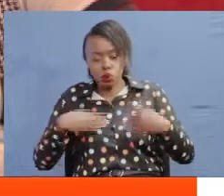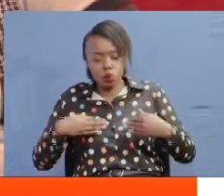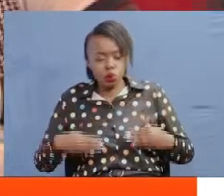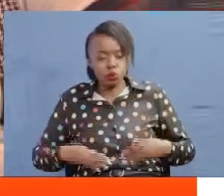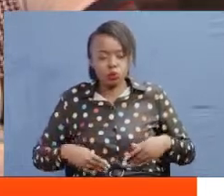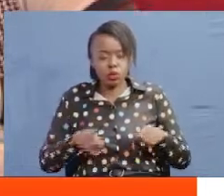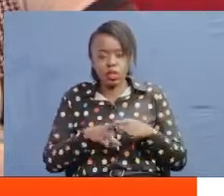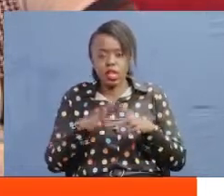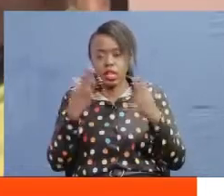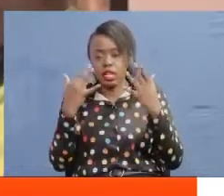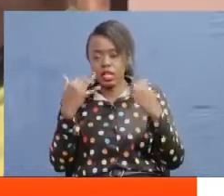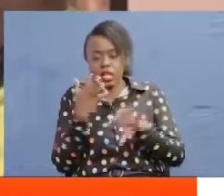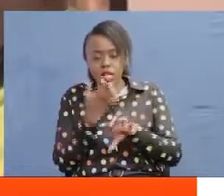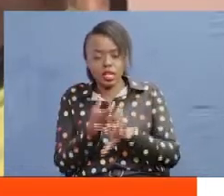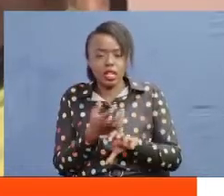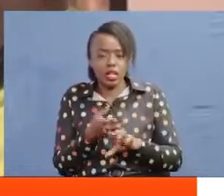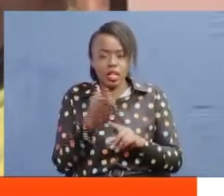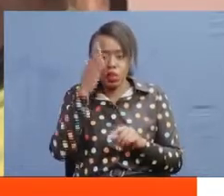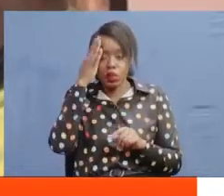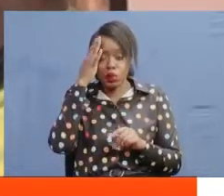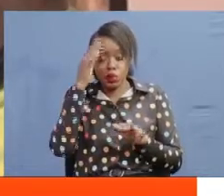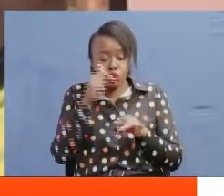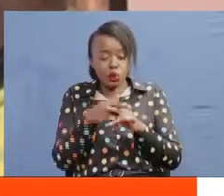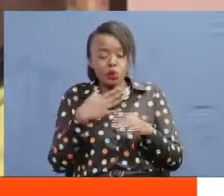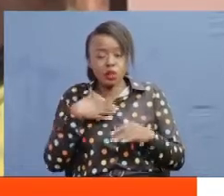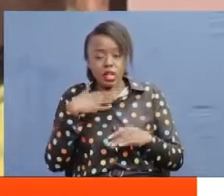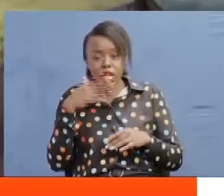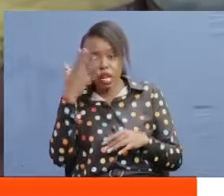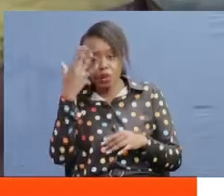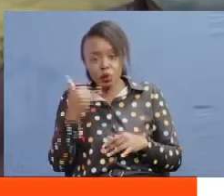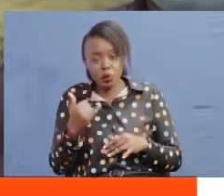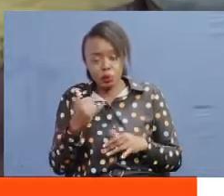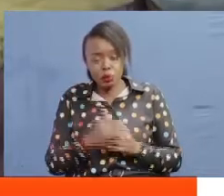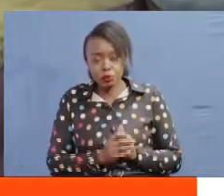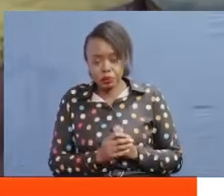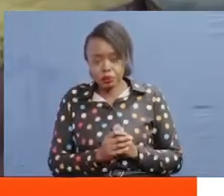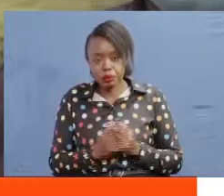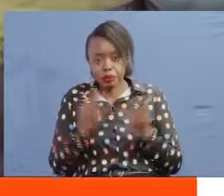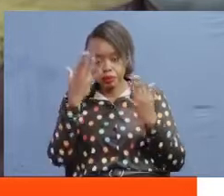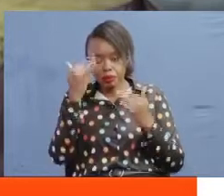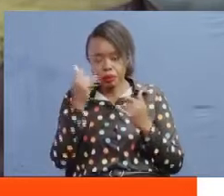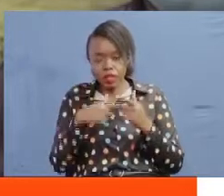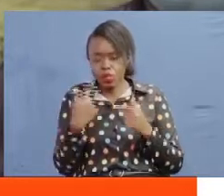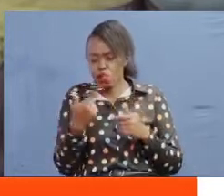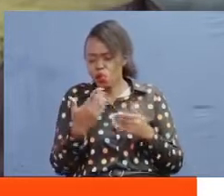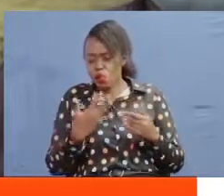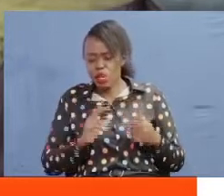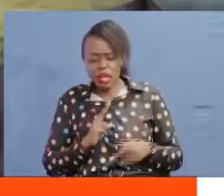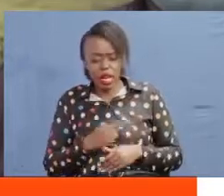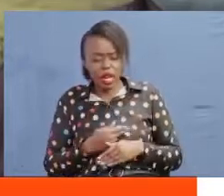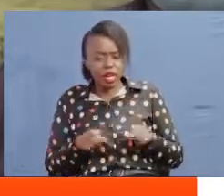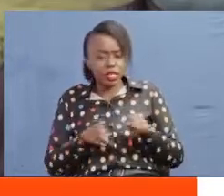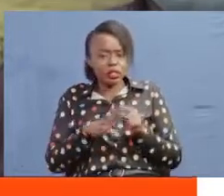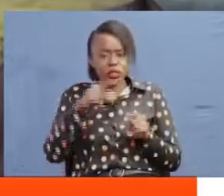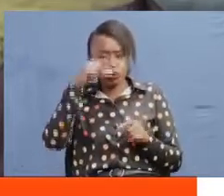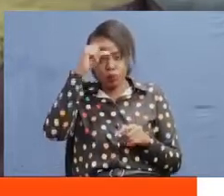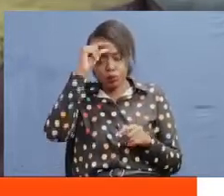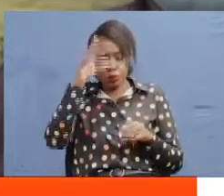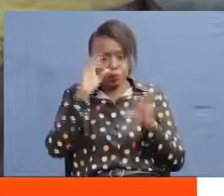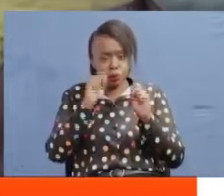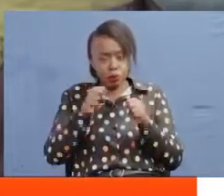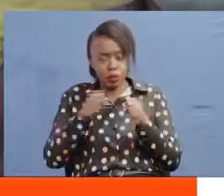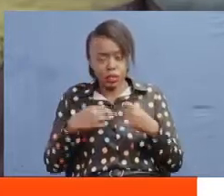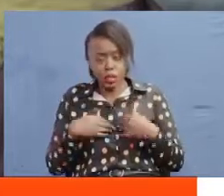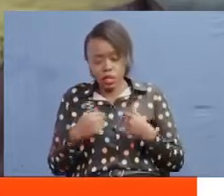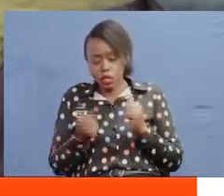hence difficult to identify the cause of death. Kwa hivyo itakuwa ni jukumu yetu sisi kama serikali kuweka